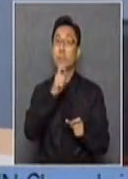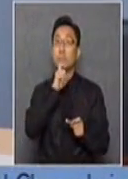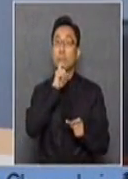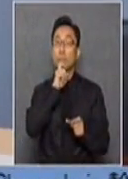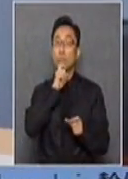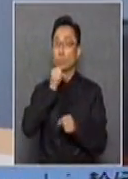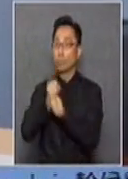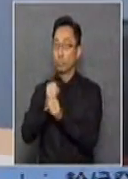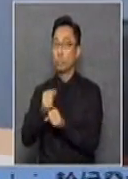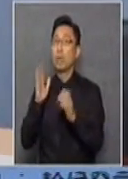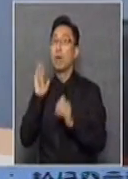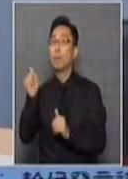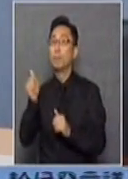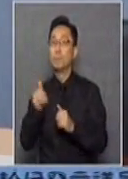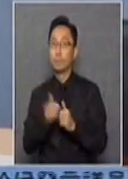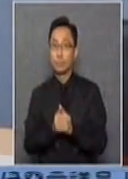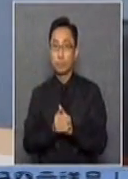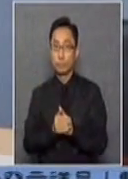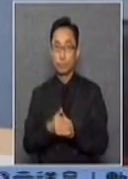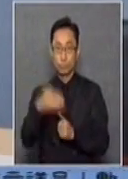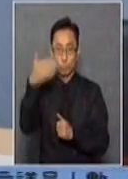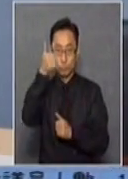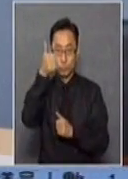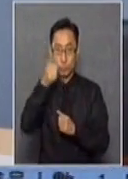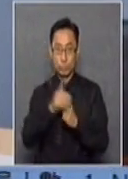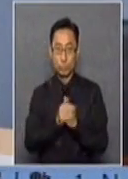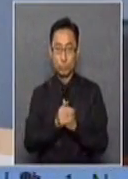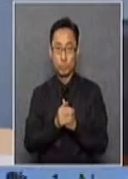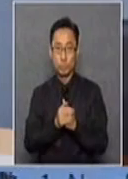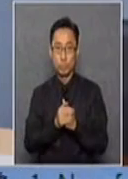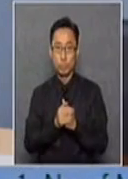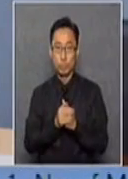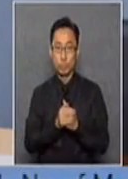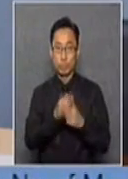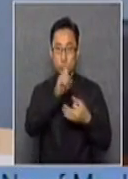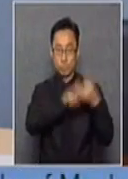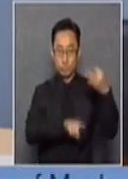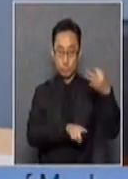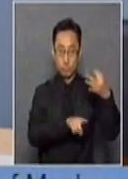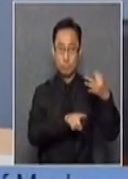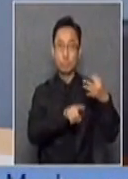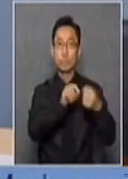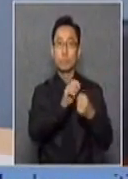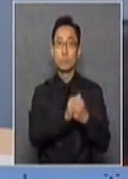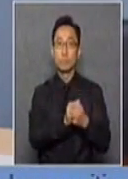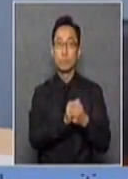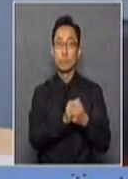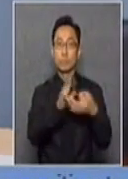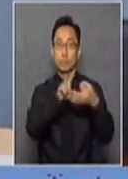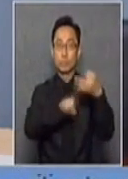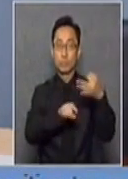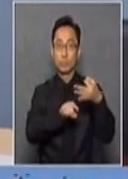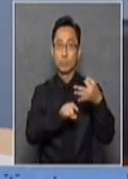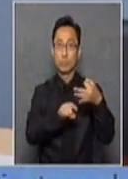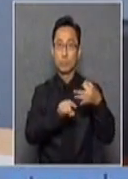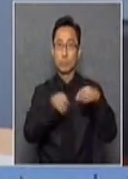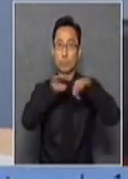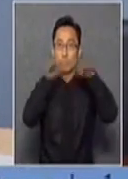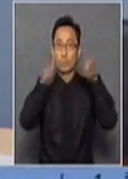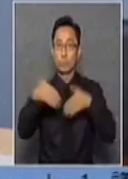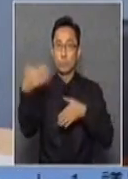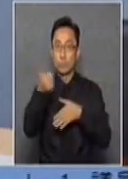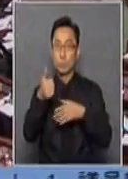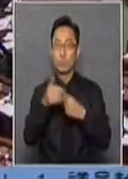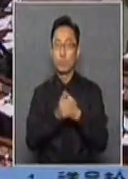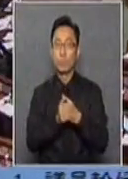做。主席，三個陳家強局長、林